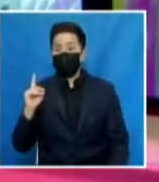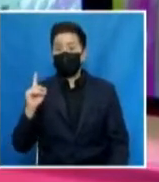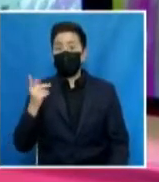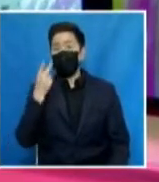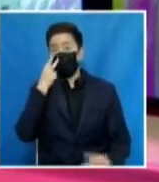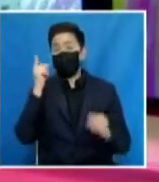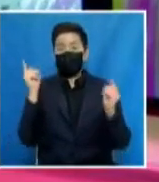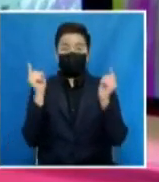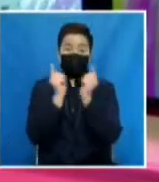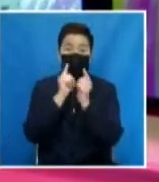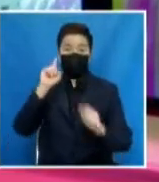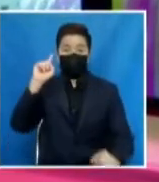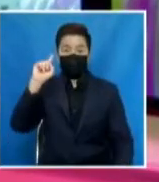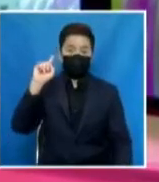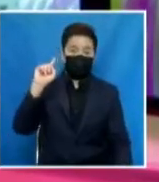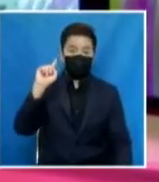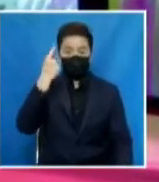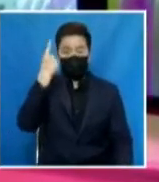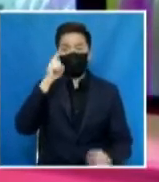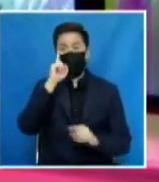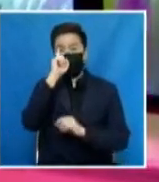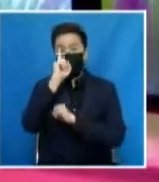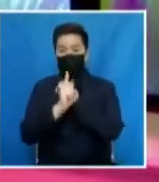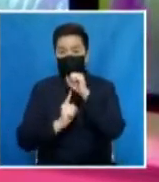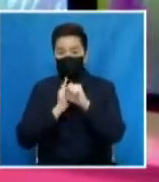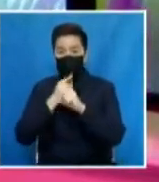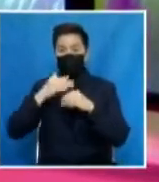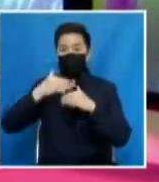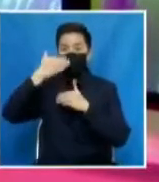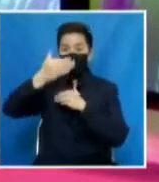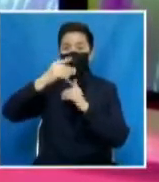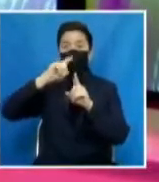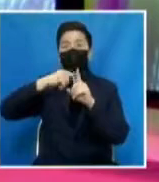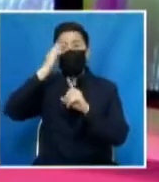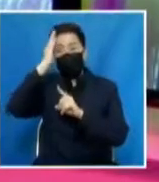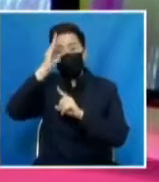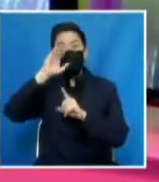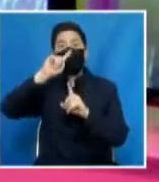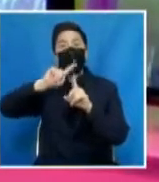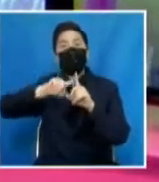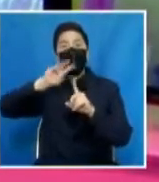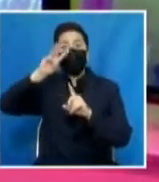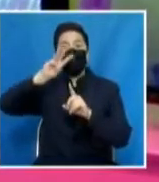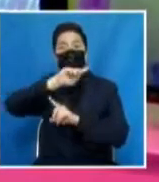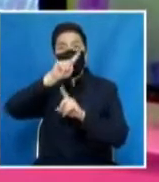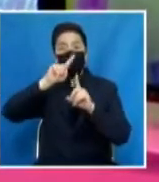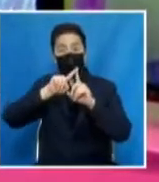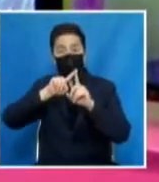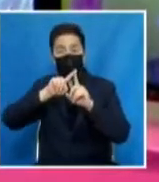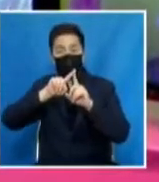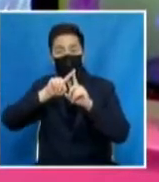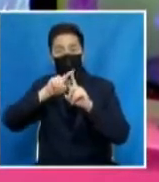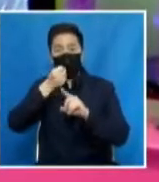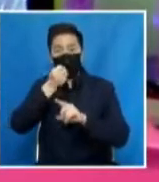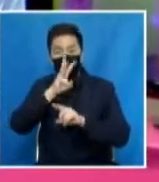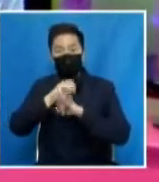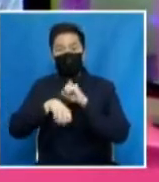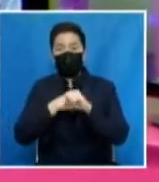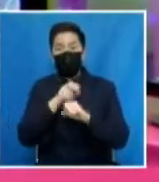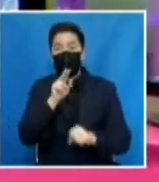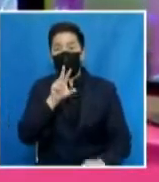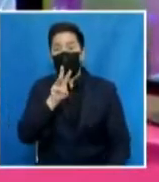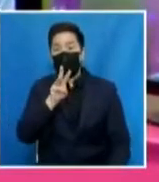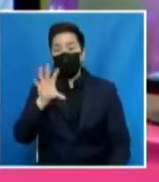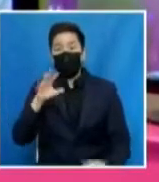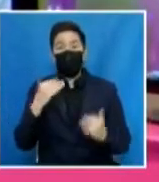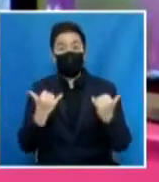าพบกับการออกรางวัลสลากออมสินพิเศษ1ปีได้อีกครั้งในวันที่16มิถุนายน2565ค่ะส